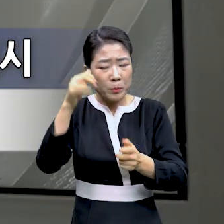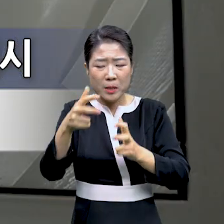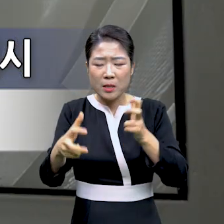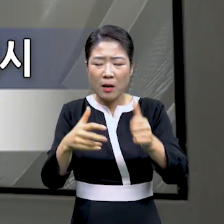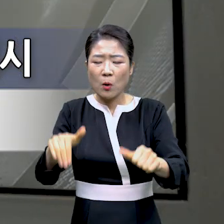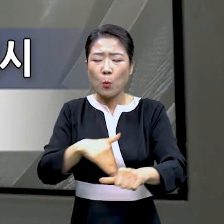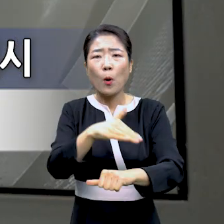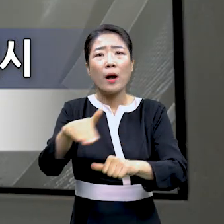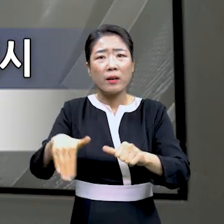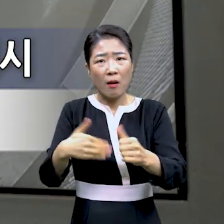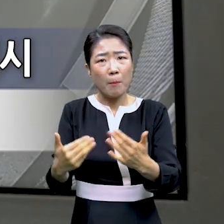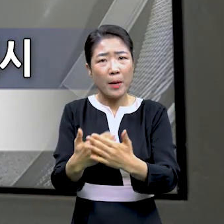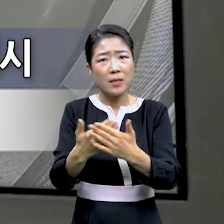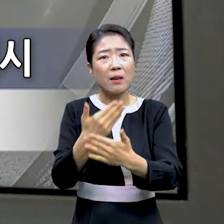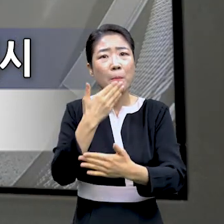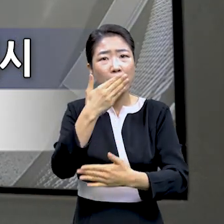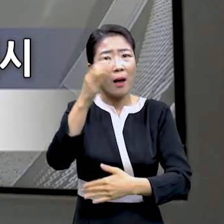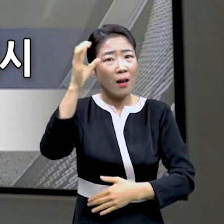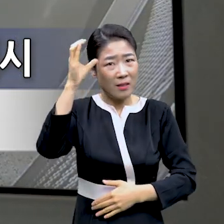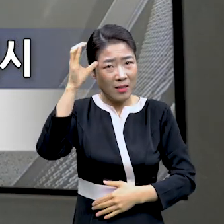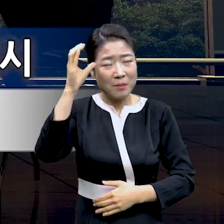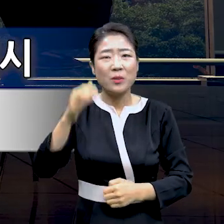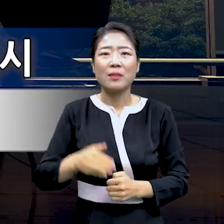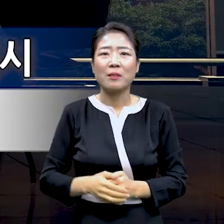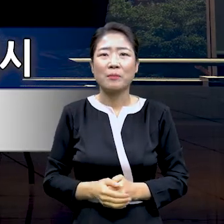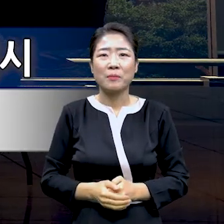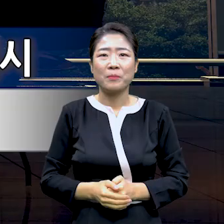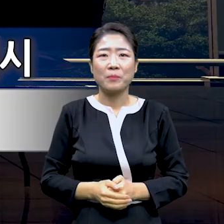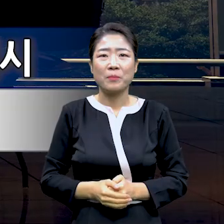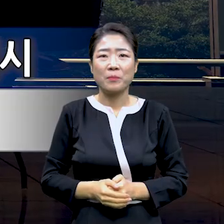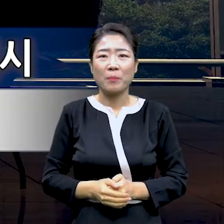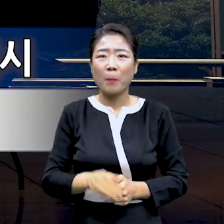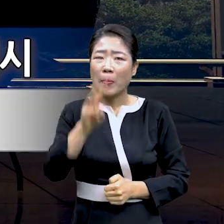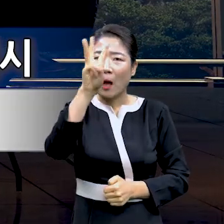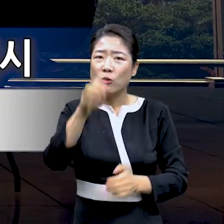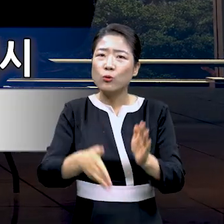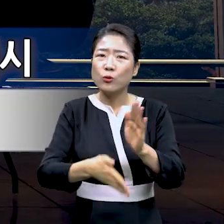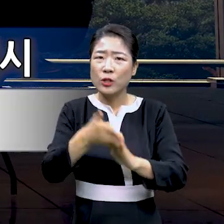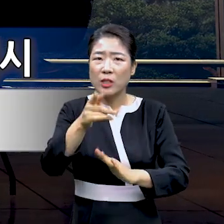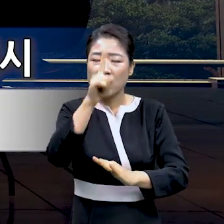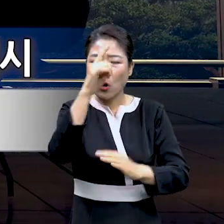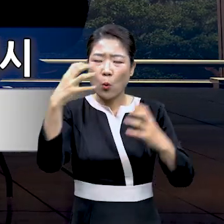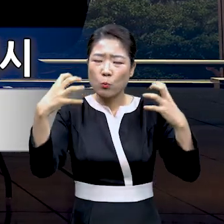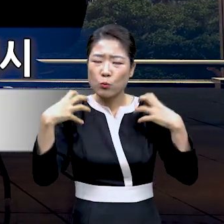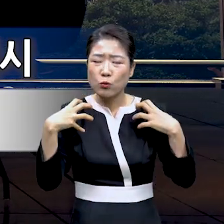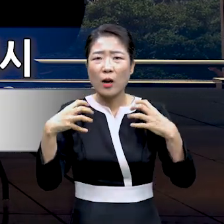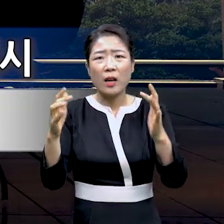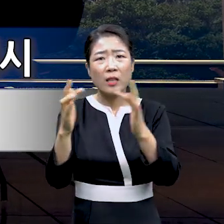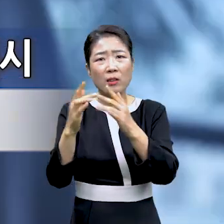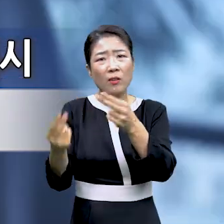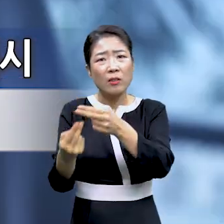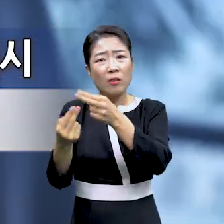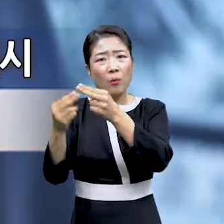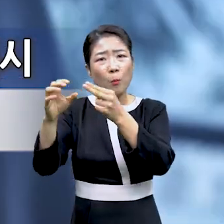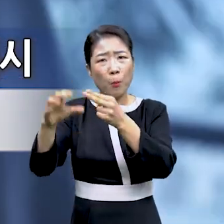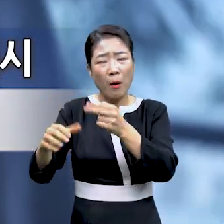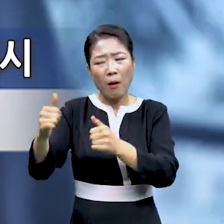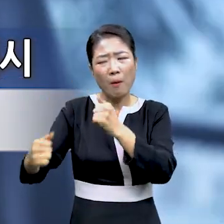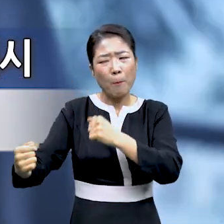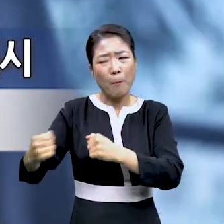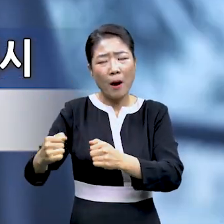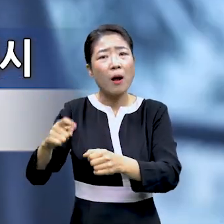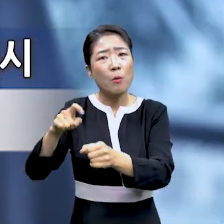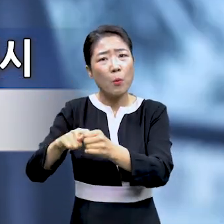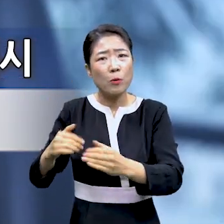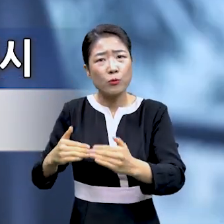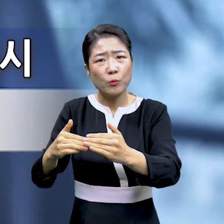생태계가 활성화될 것으로 전망됩니다 아울러 광주시는 정부가 가 국내 클라우드 경쟁력 강화를 목표로 추진